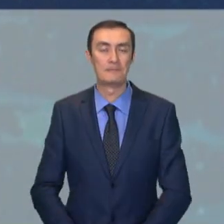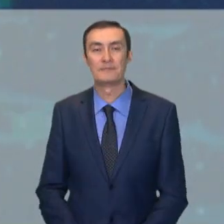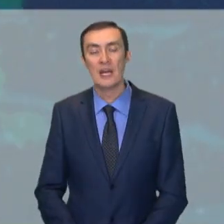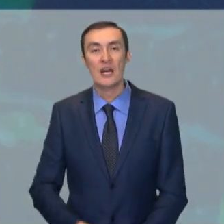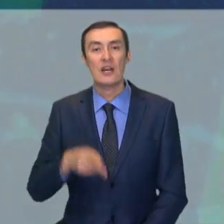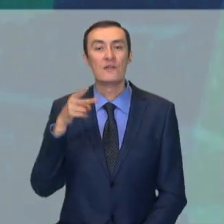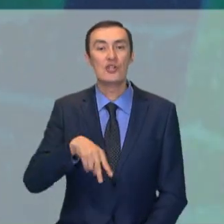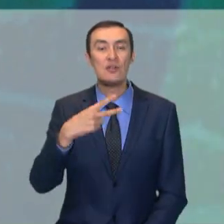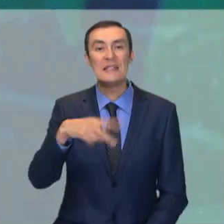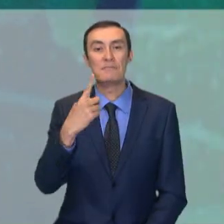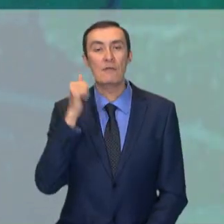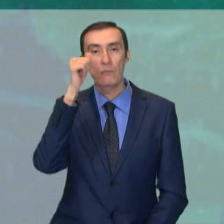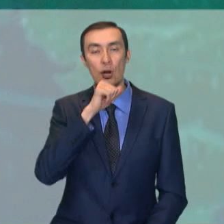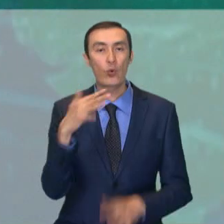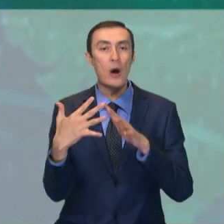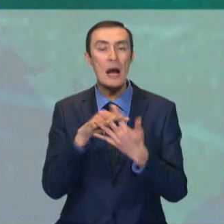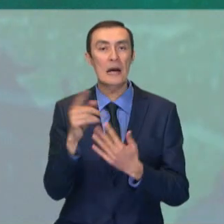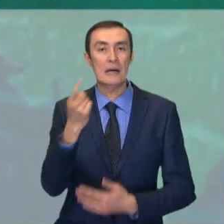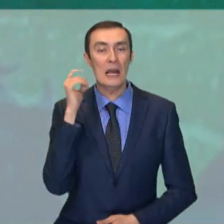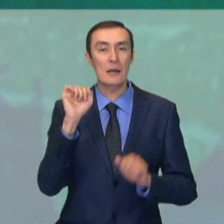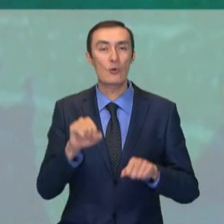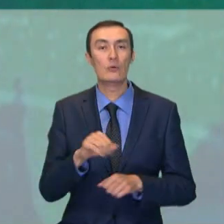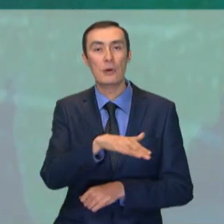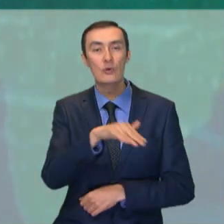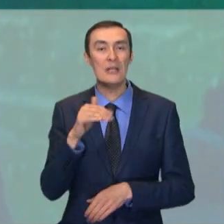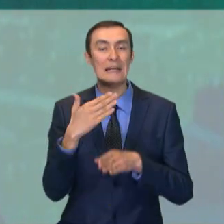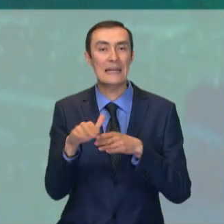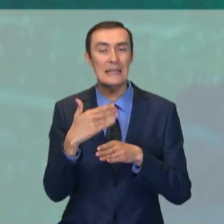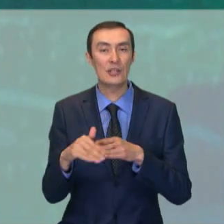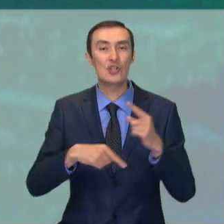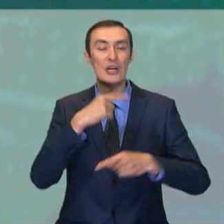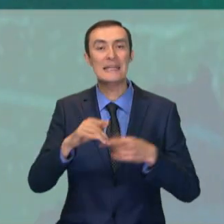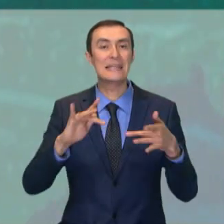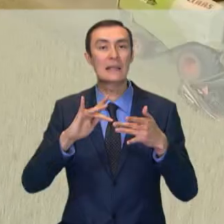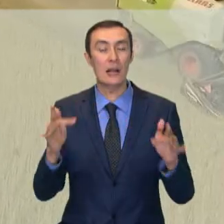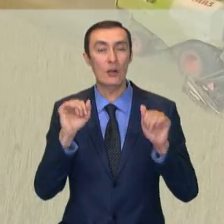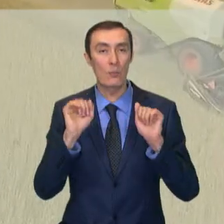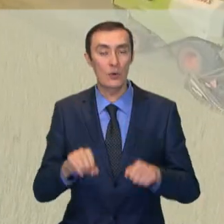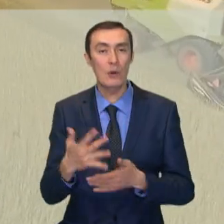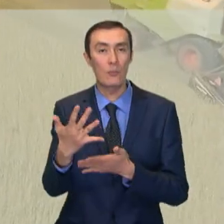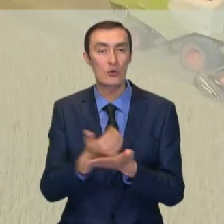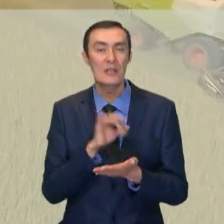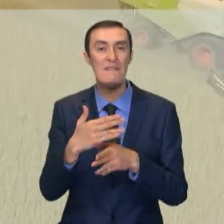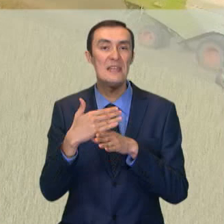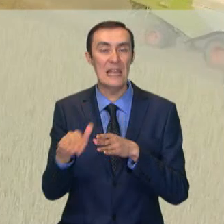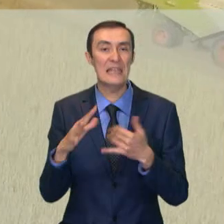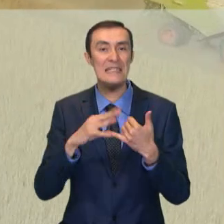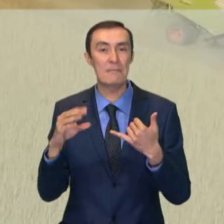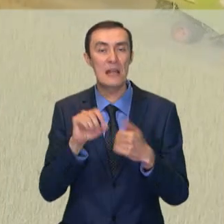В 2021 году аграрии смогут получать кредиты онлайн. В таком же формате возможным станет и выделение